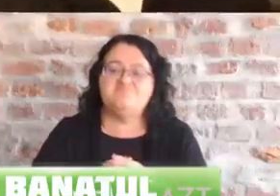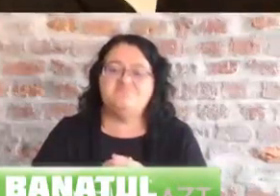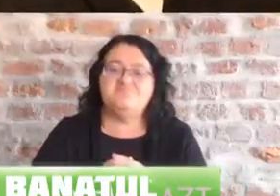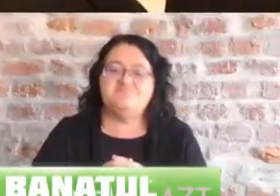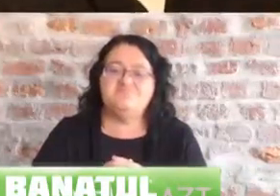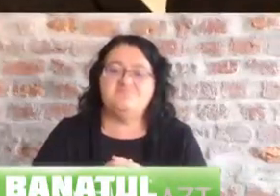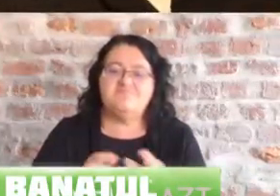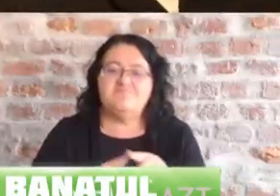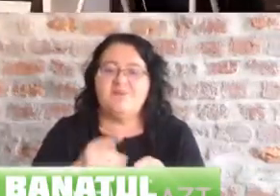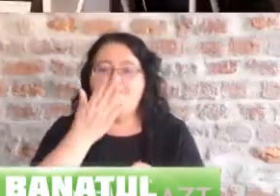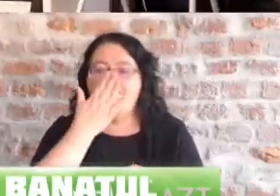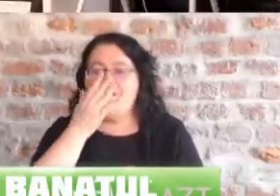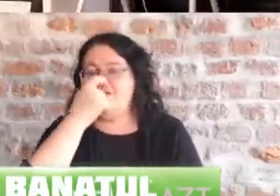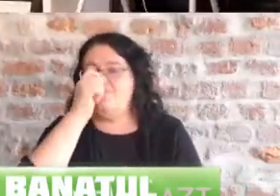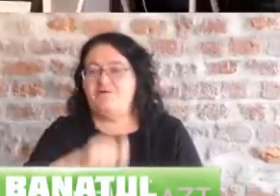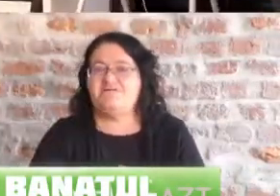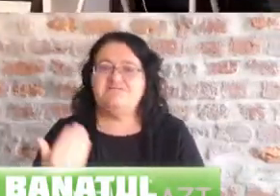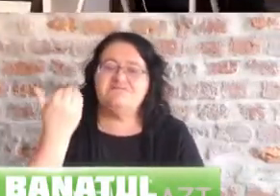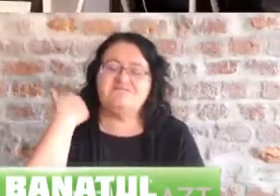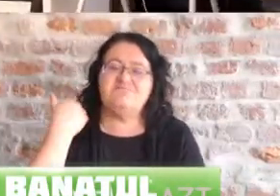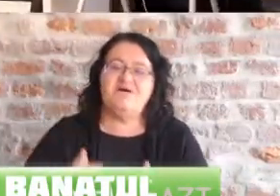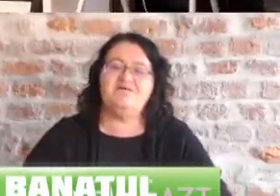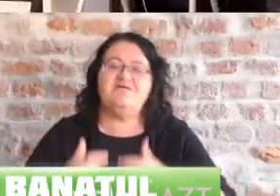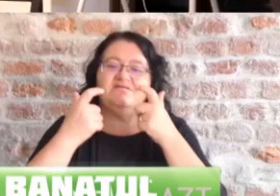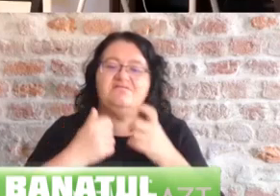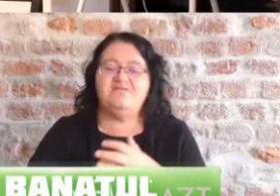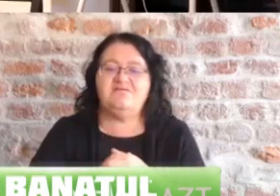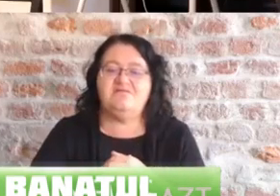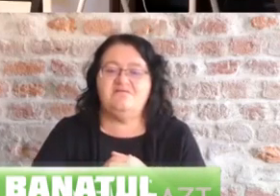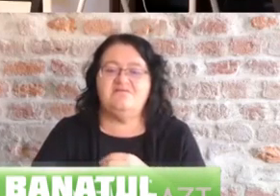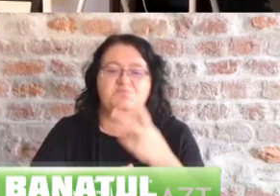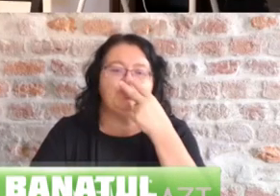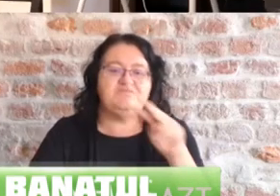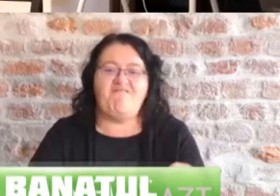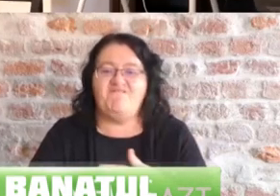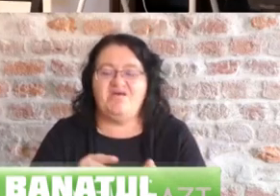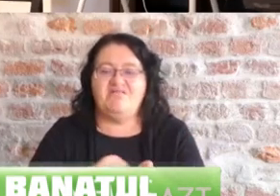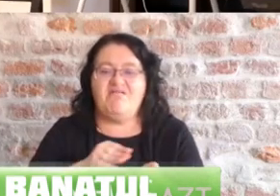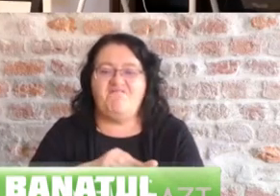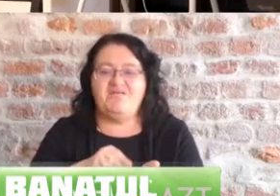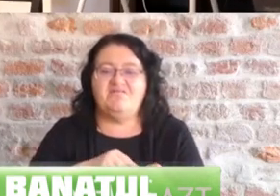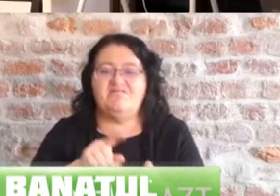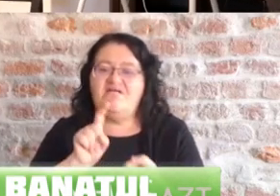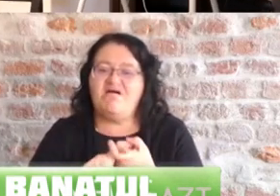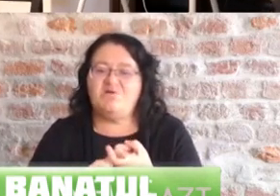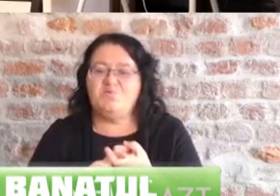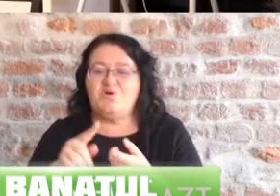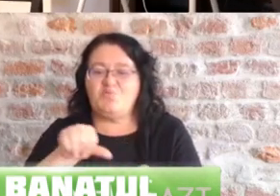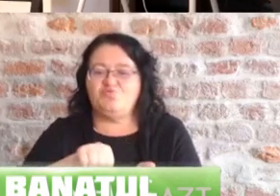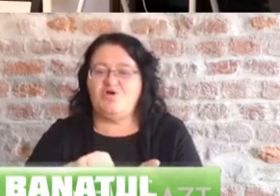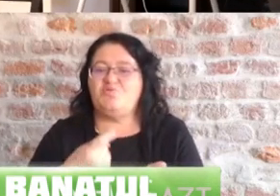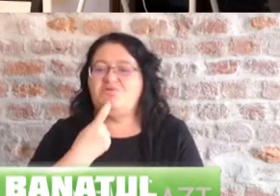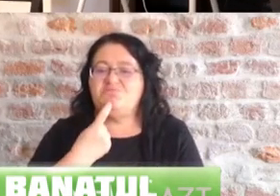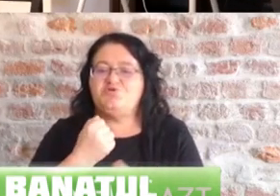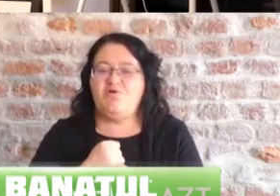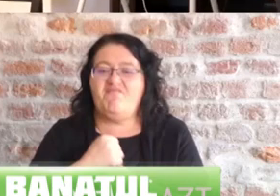e pur și simplu parc abandonat acolo, în spatele clădirii Loeffler. Nu îl percep ca fiind făcând parte din piață și